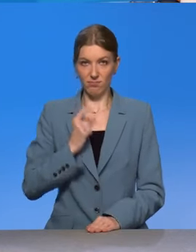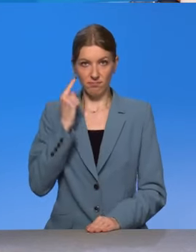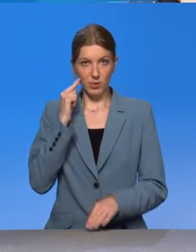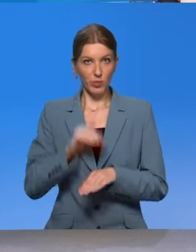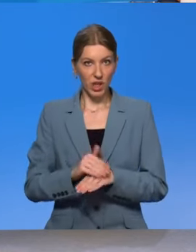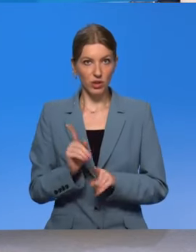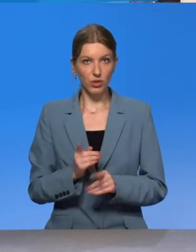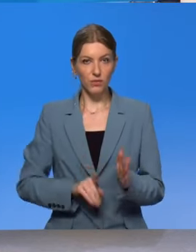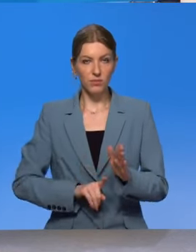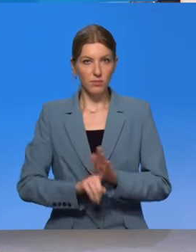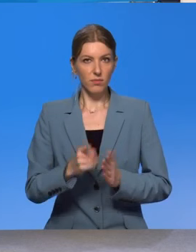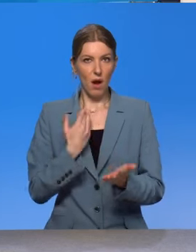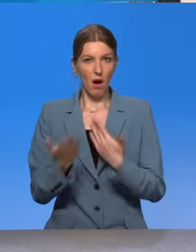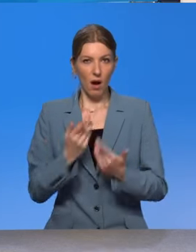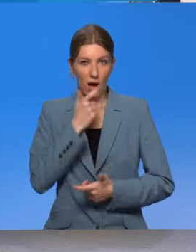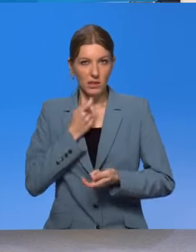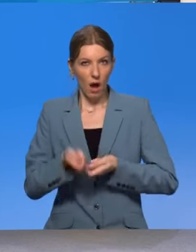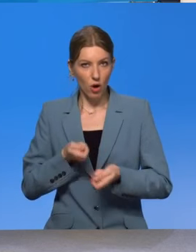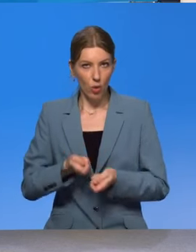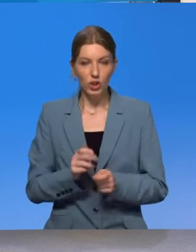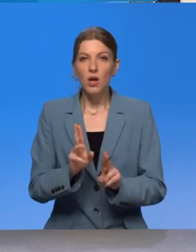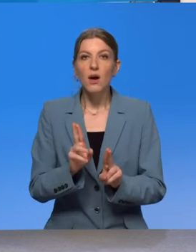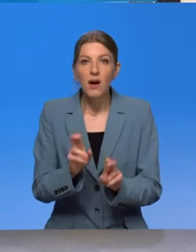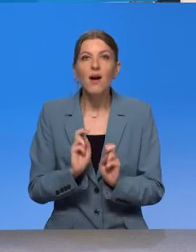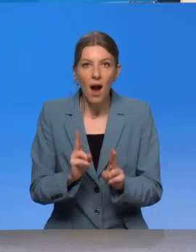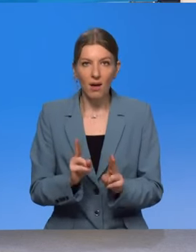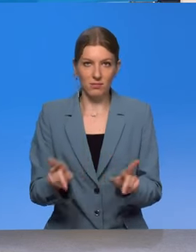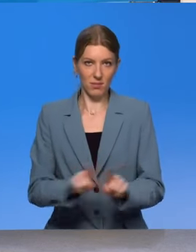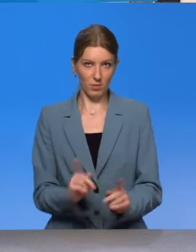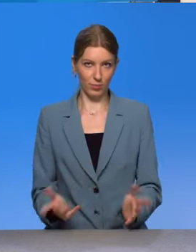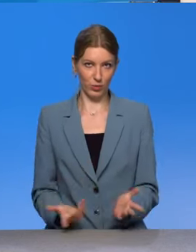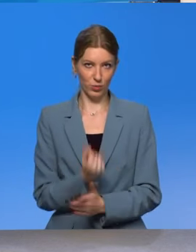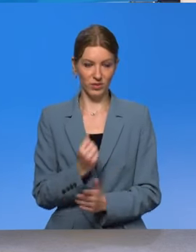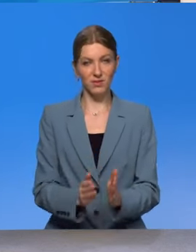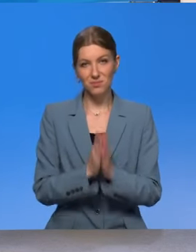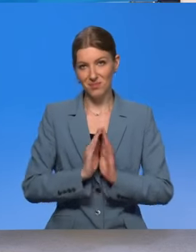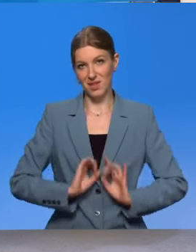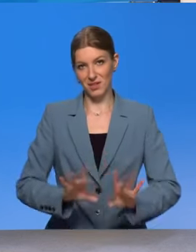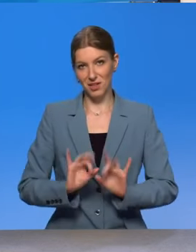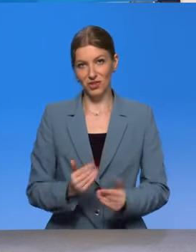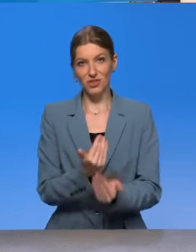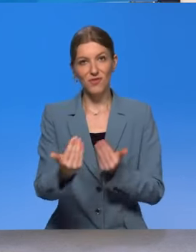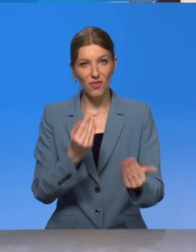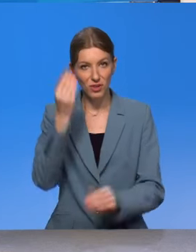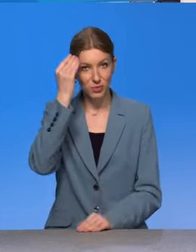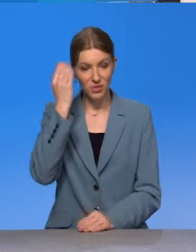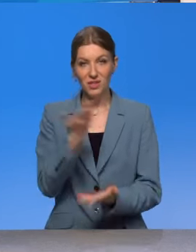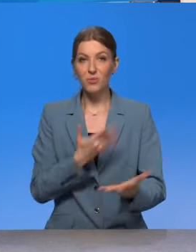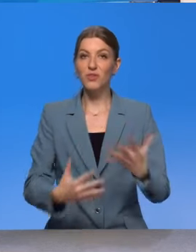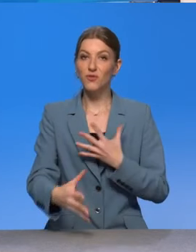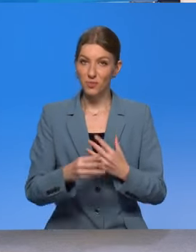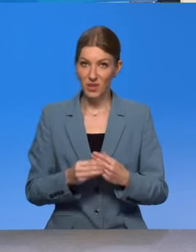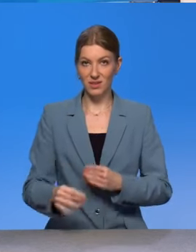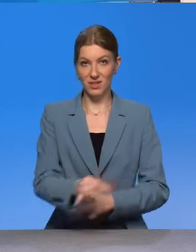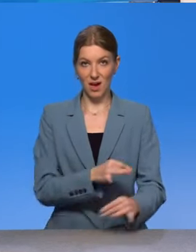осторожничаете в общении? Как, на ваш взгляд, мы до этого докатились? Поделитесь своими наблюдениями, и мы вместе обсудим это